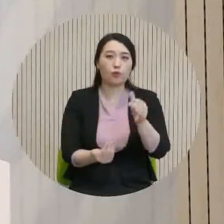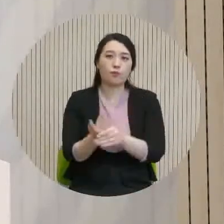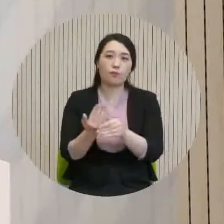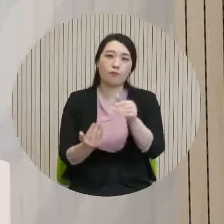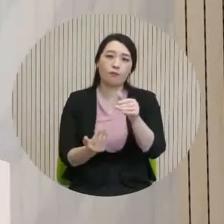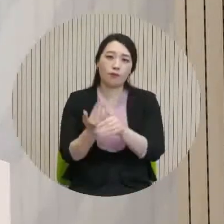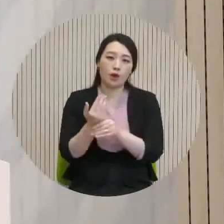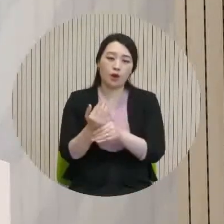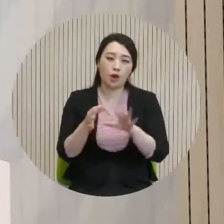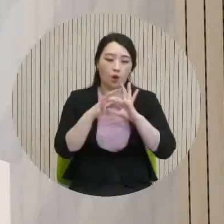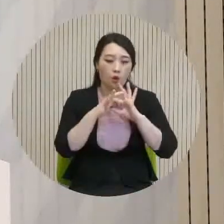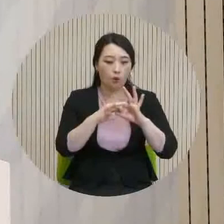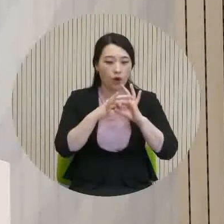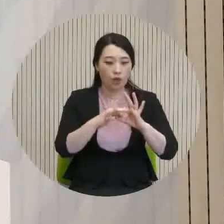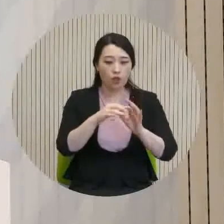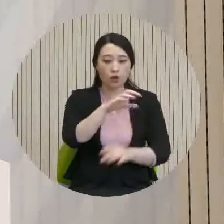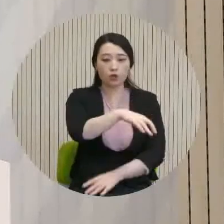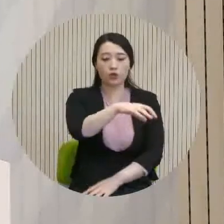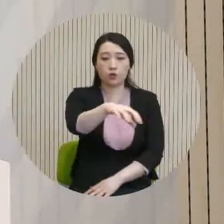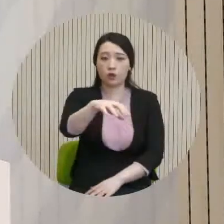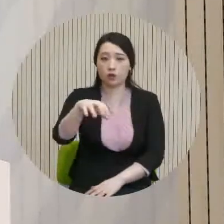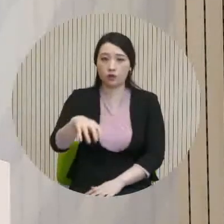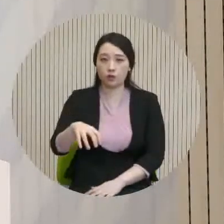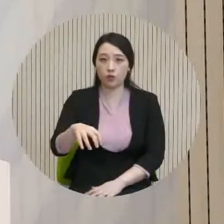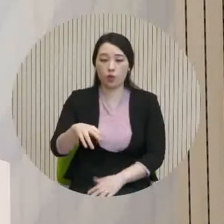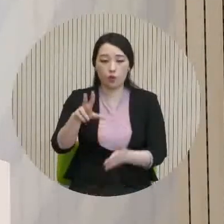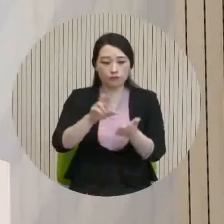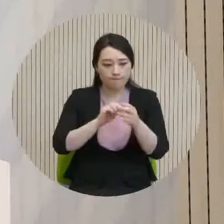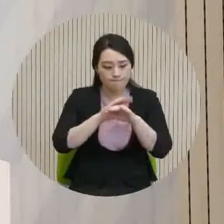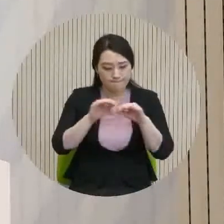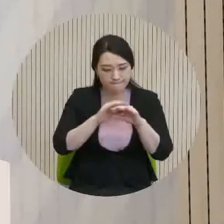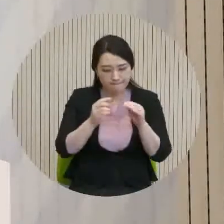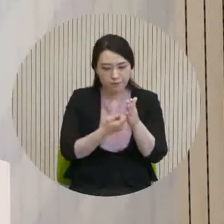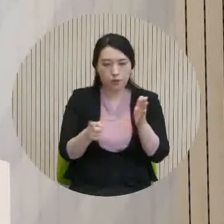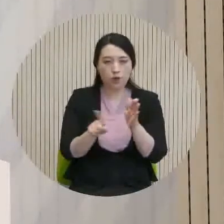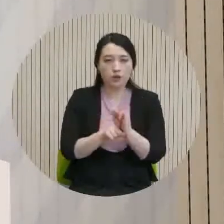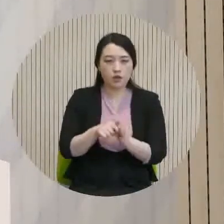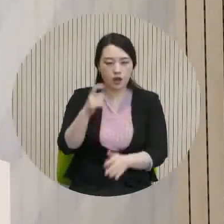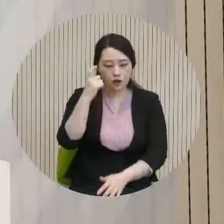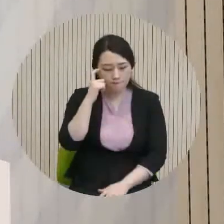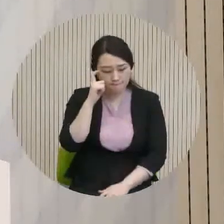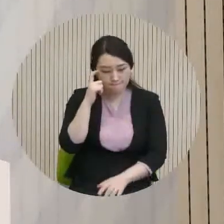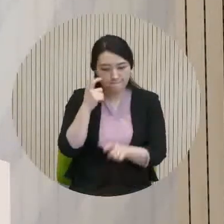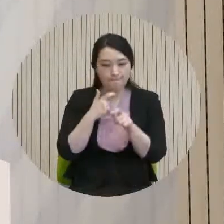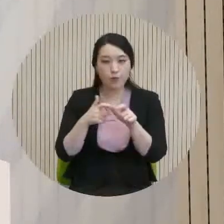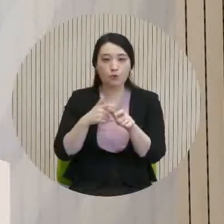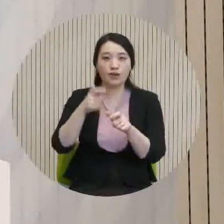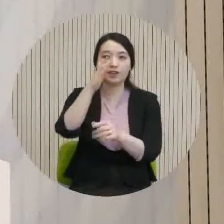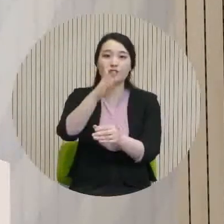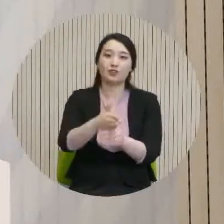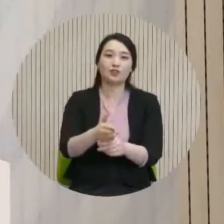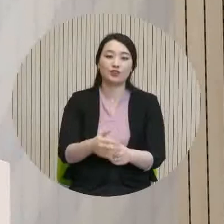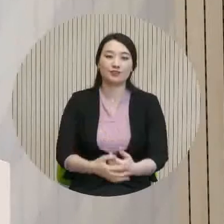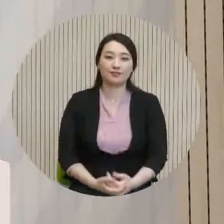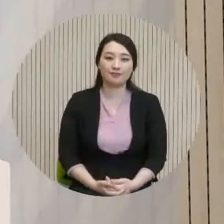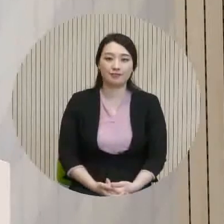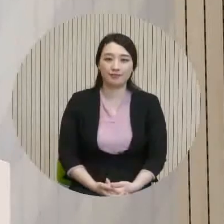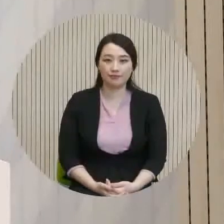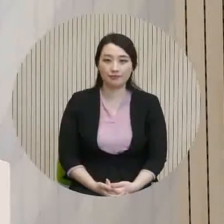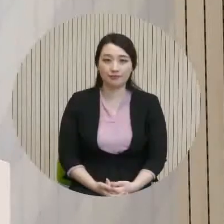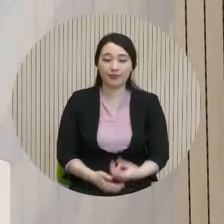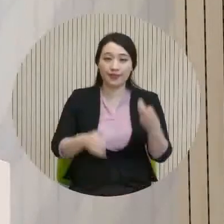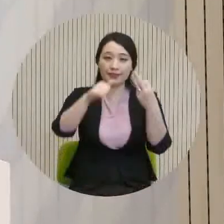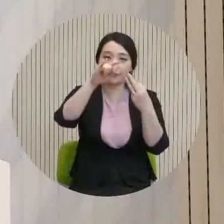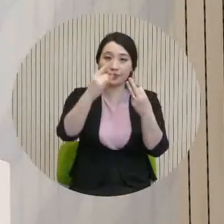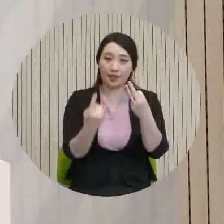the 관련 social 기관들이 issues, 문제 prompting 해결을 위해 related 머리를 organizations 맞대고 to work 고민을 하고 together 있습니다. to solve the problem. 제 The